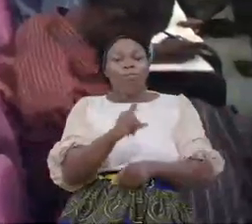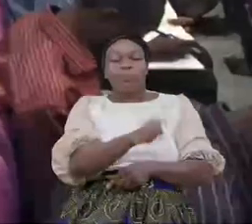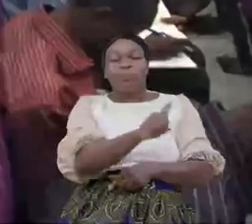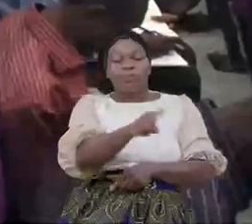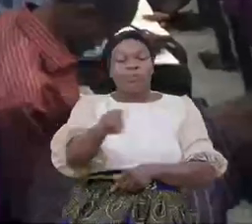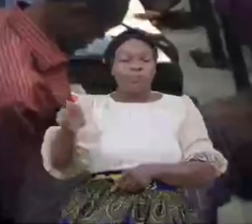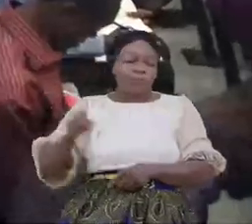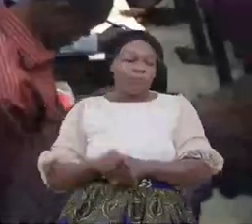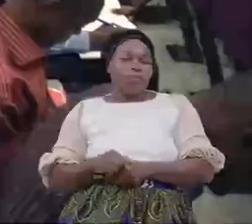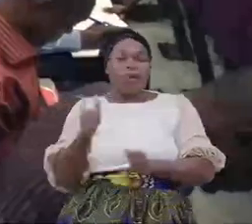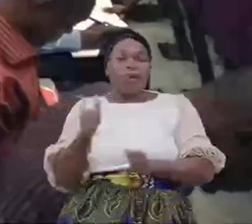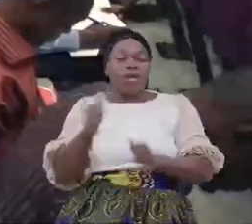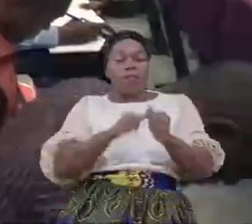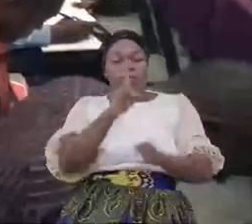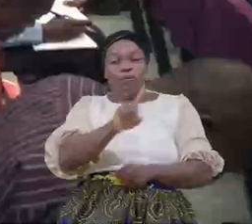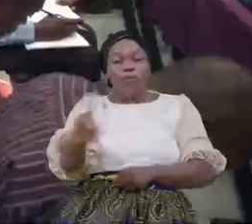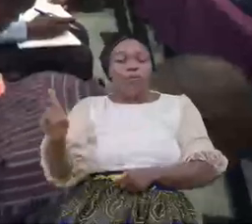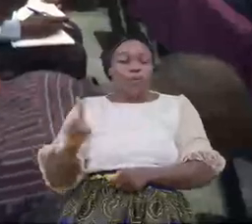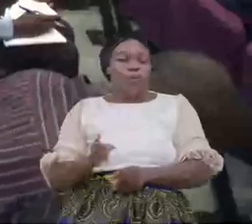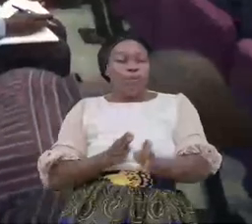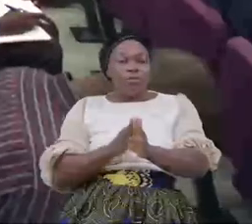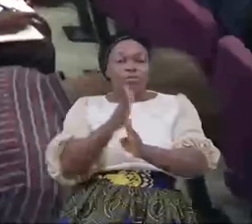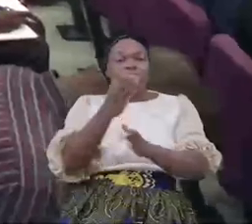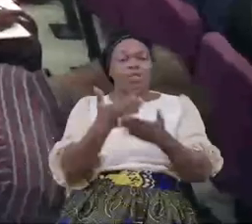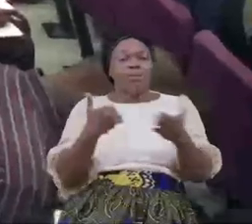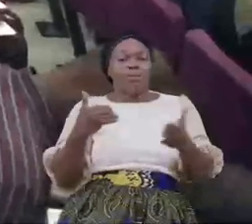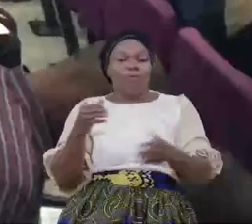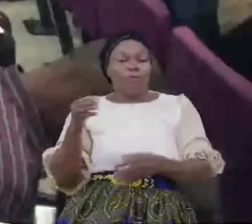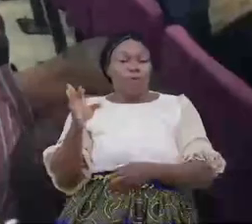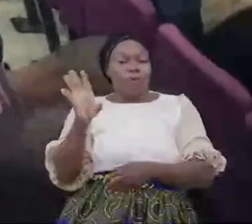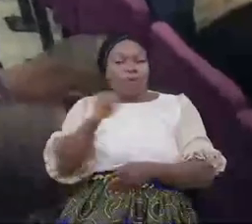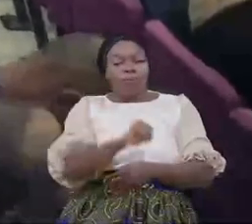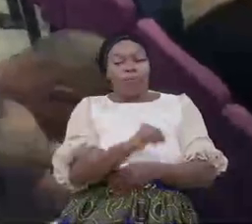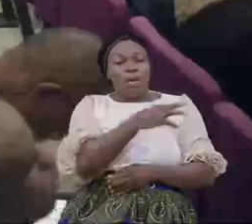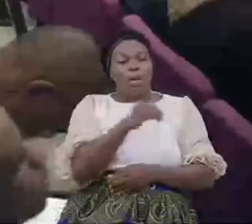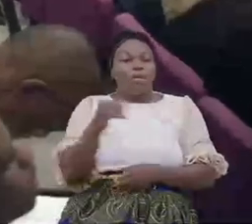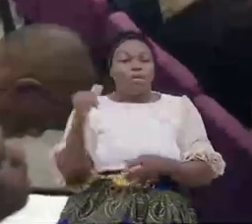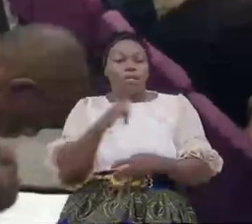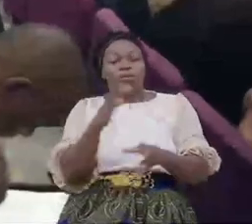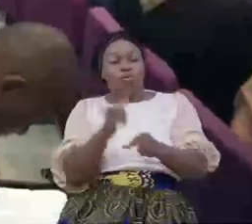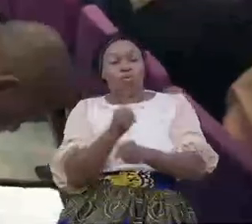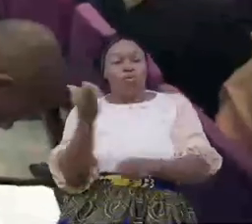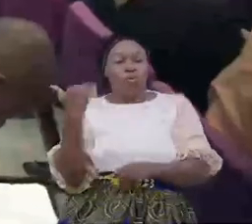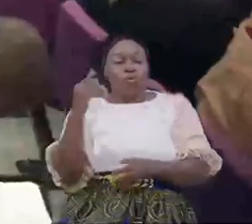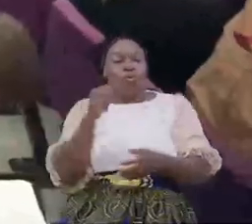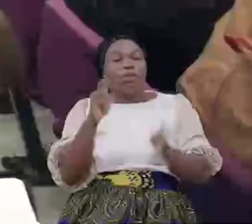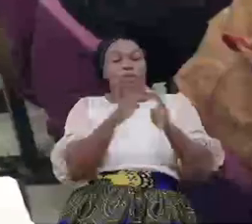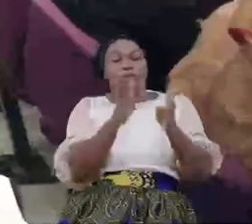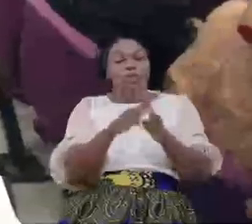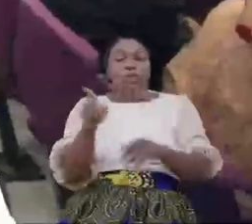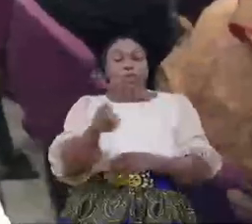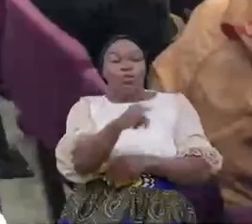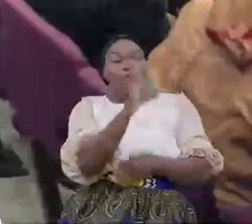ce soir? Chacun devant soi. Il s'emparait de la ville. Vous